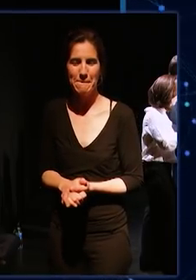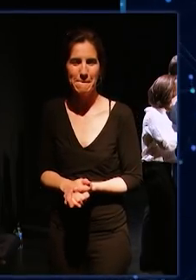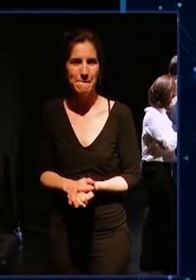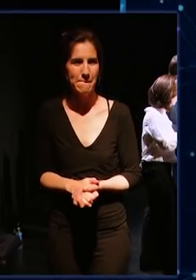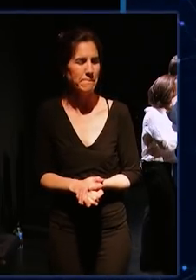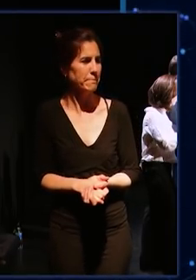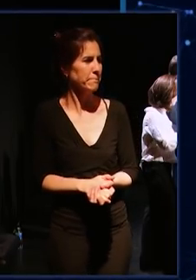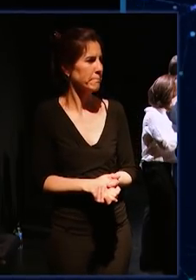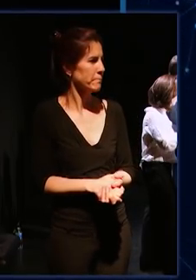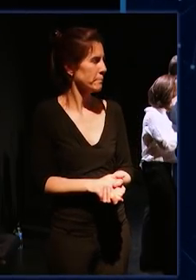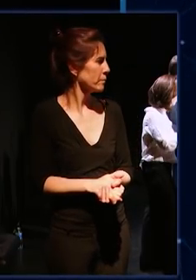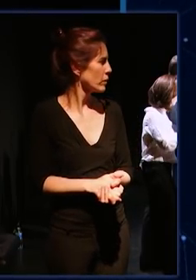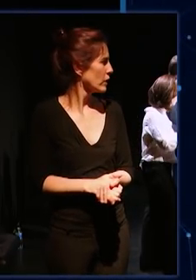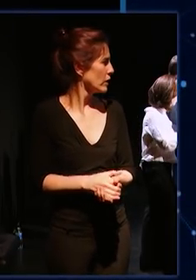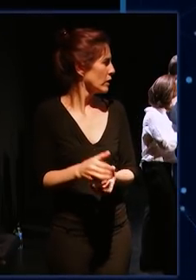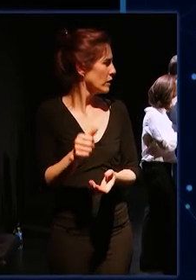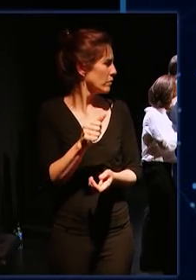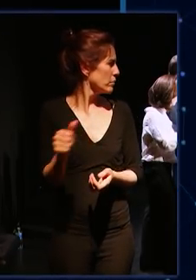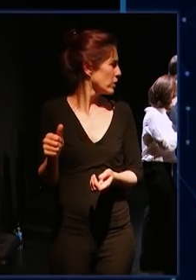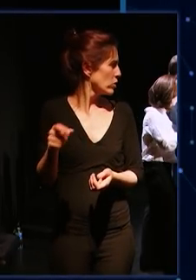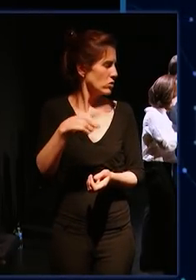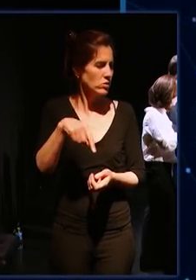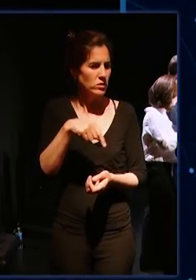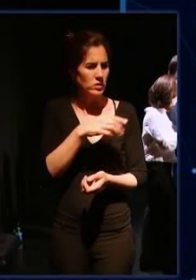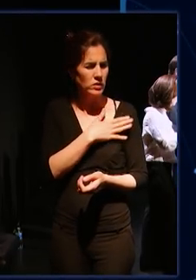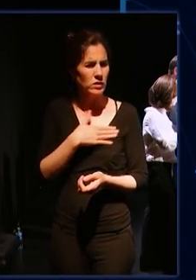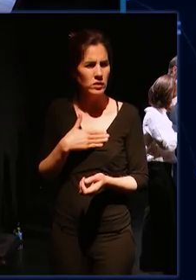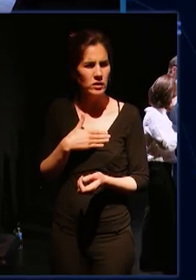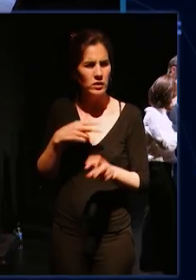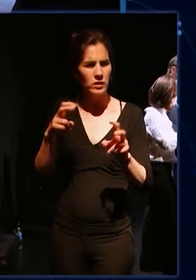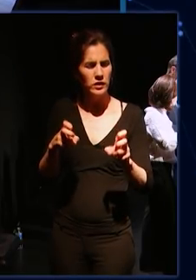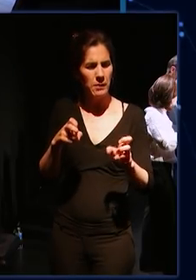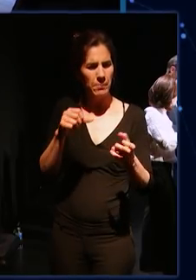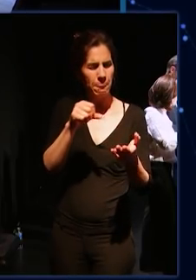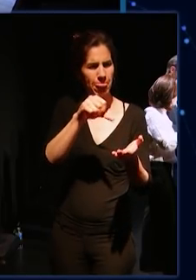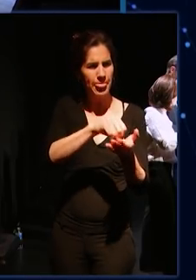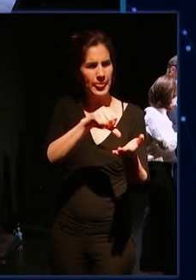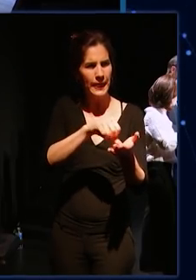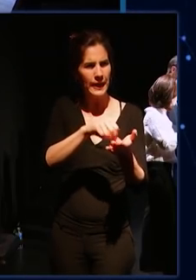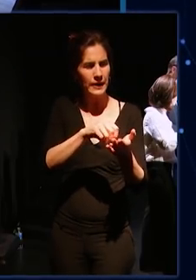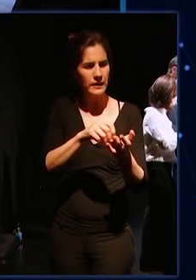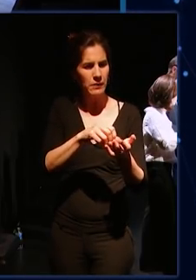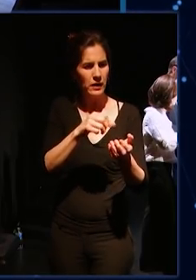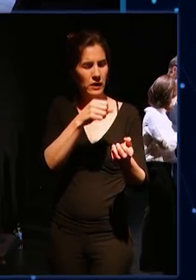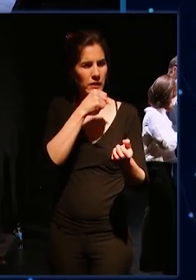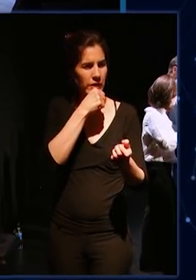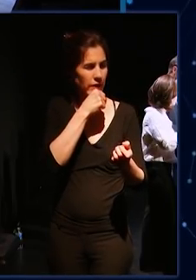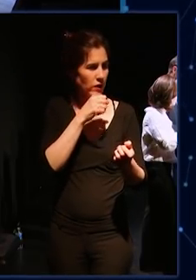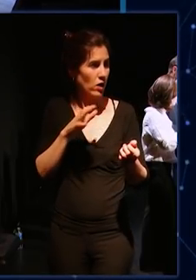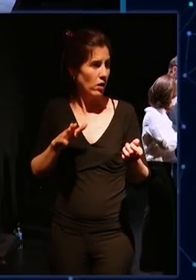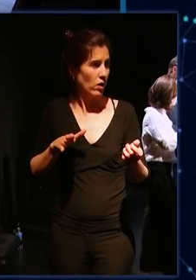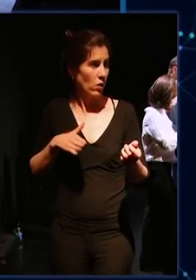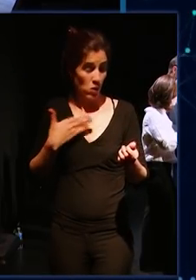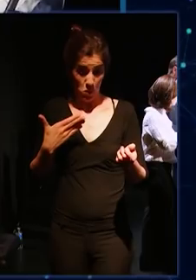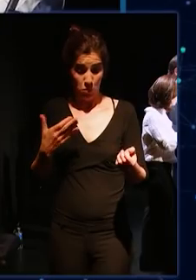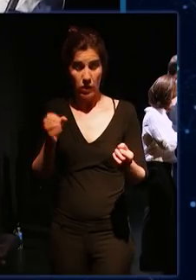la verdad es que primero nosotros proponemos que allá pues, se pueda construir una residencia geriátrica, ¿de acuerdo? Evidentemente, la construcción puede ser a través